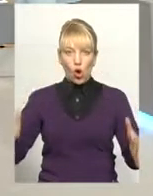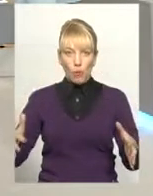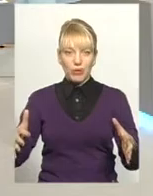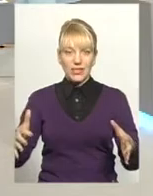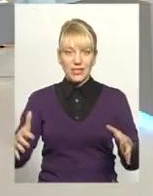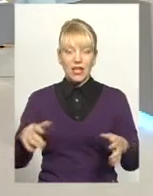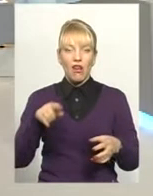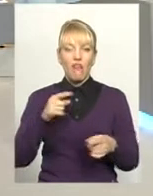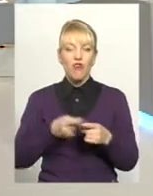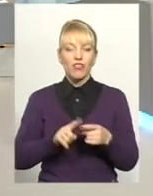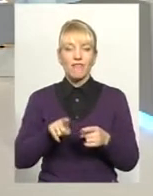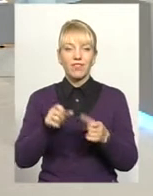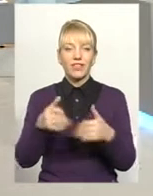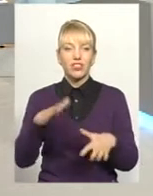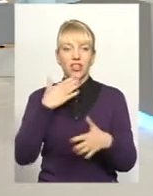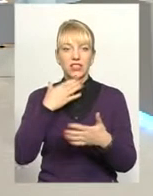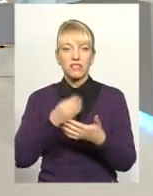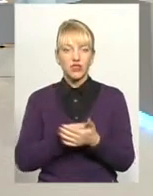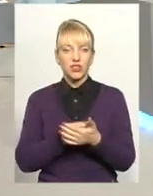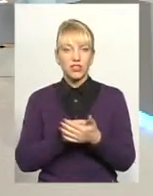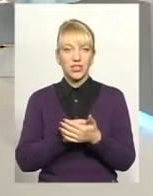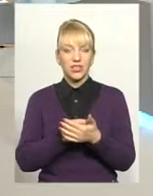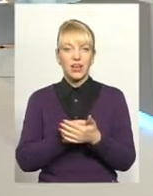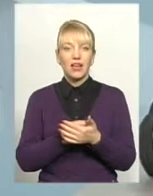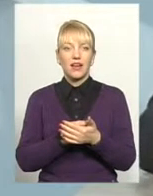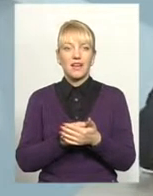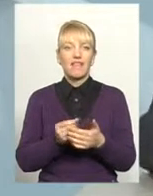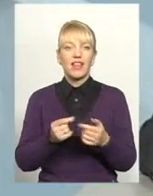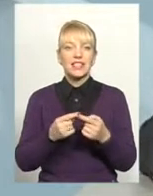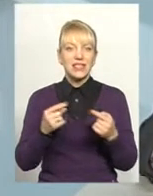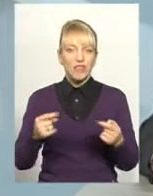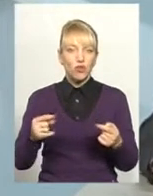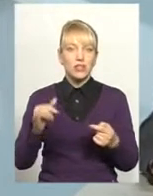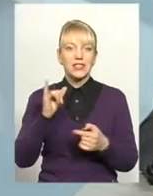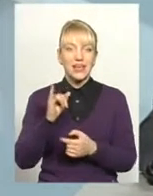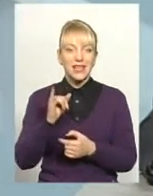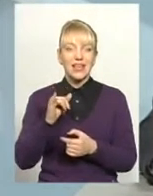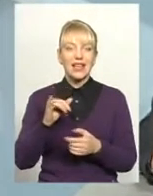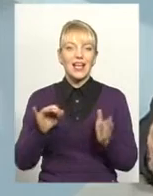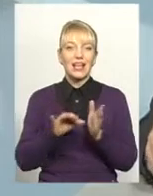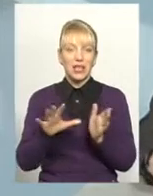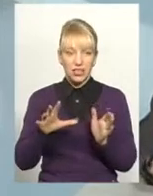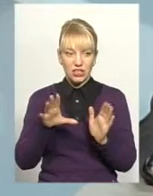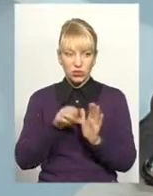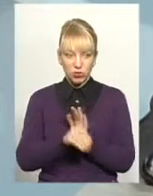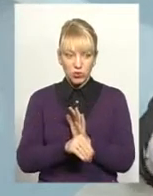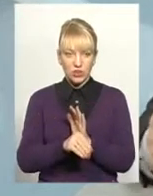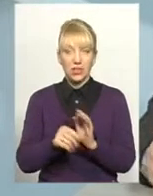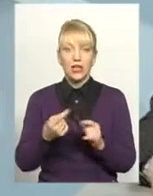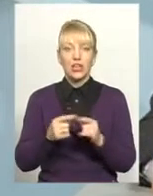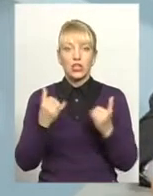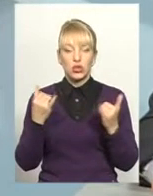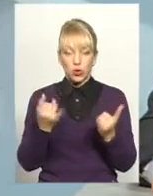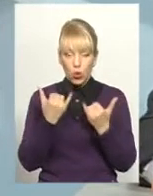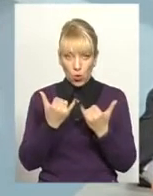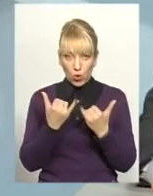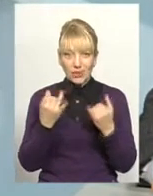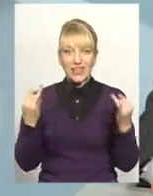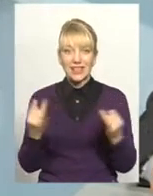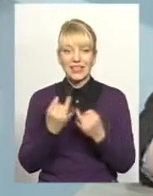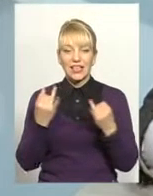вона втрачає свої властивості і свої енергетичні, в тому числі. Тому сьогодні інтерес до біогазових